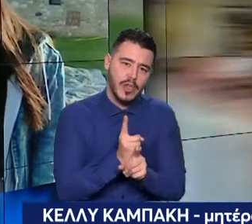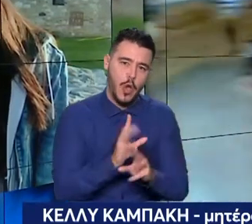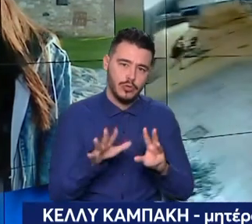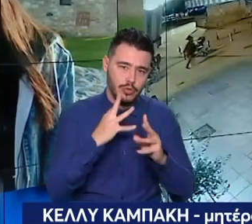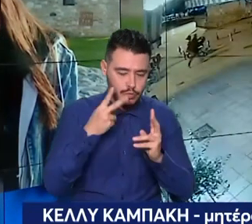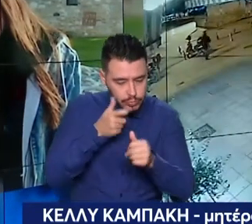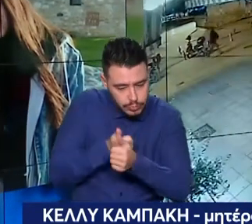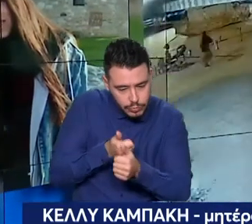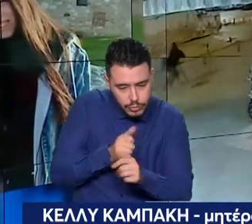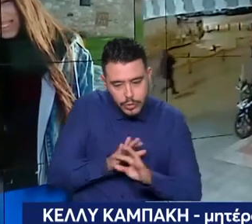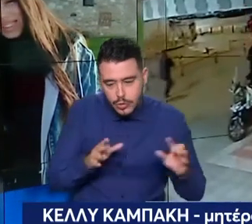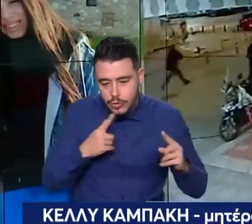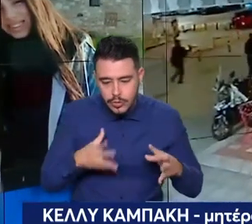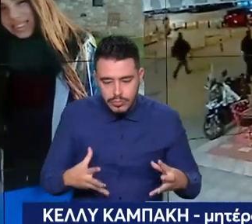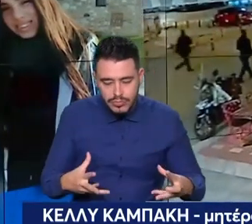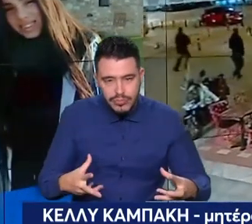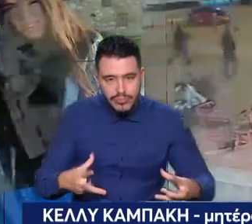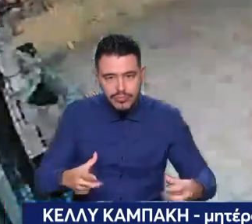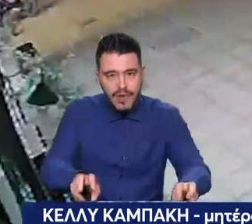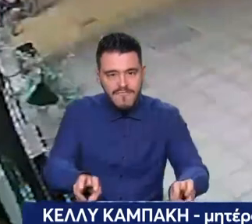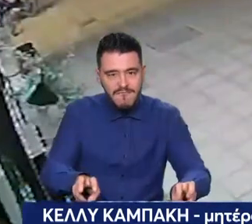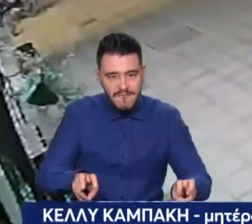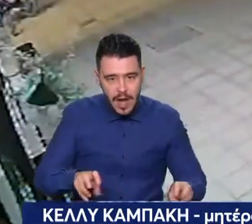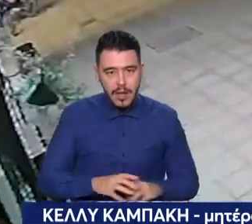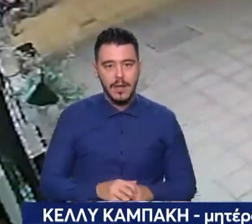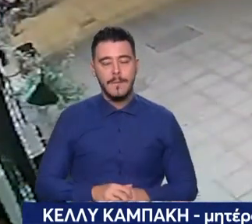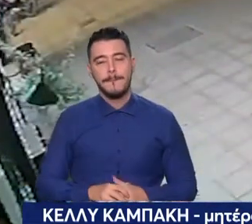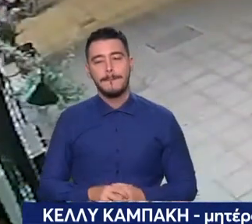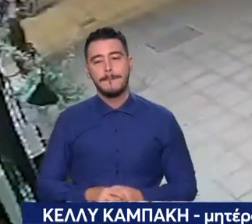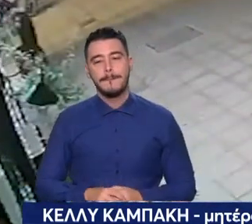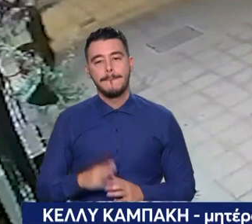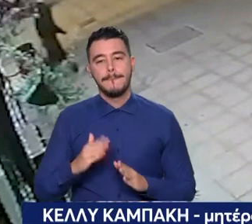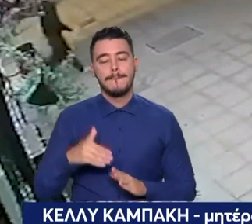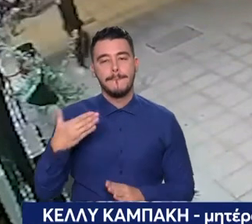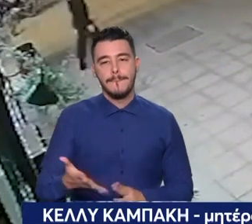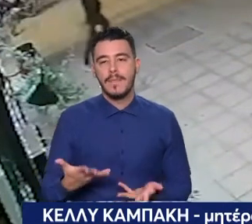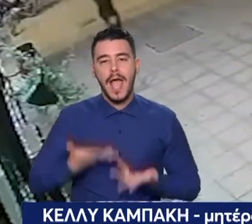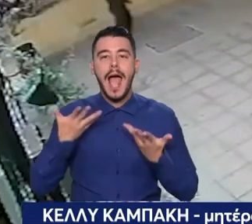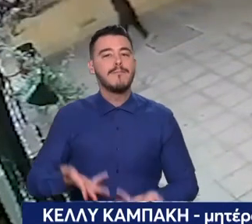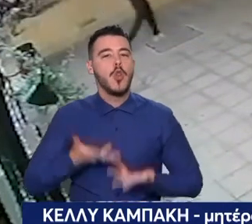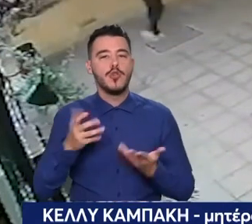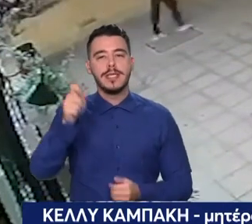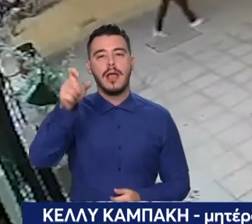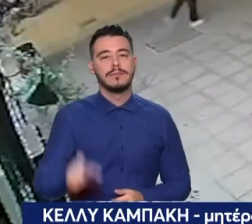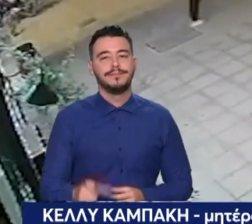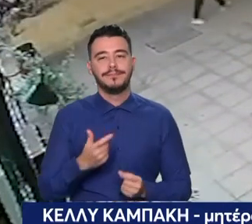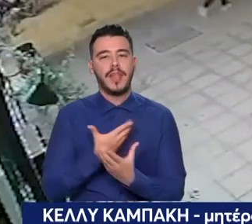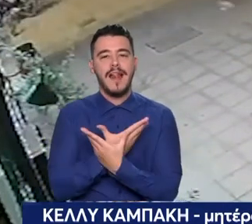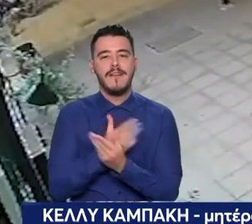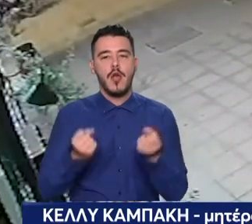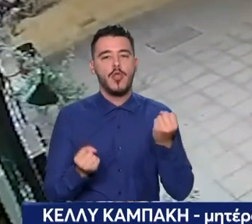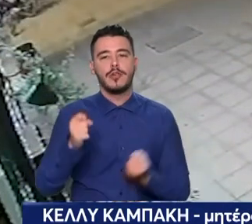ώρα της απολογίας. Μετά. Τον άνθρωπο αυτόν τον είδατε, τον κοιτάξατε, σας κοίταξε, τι έγινε?